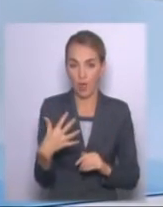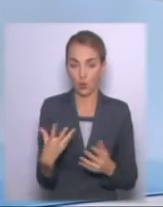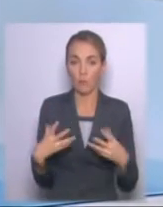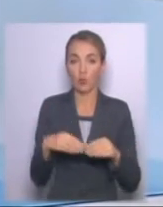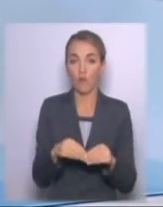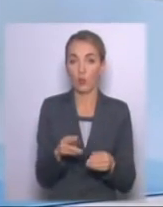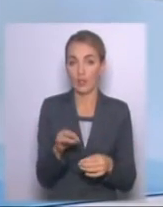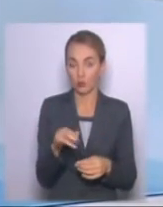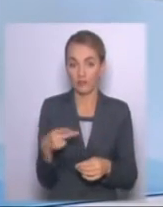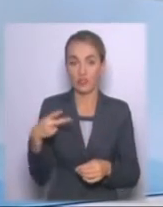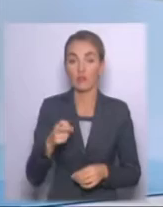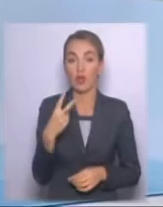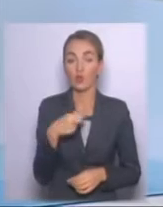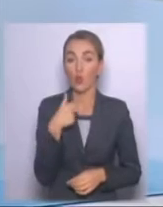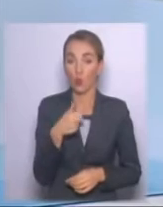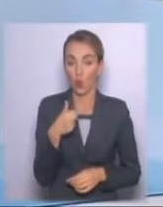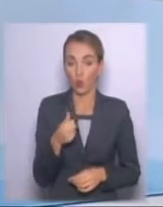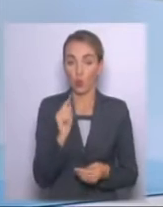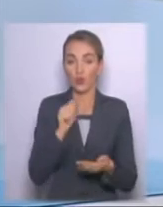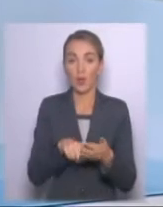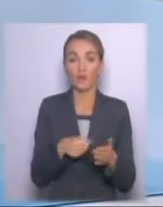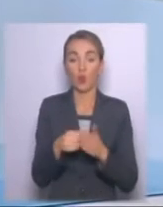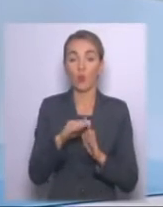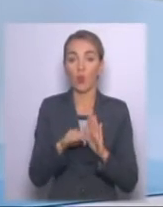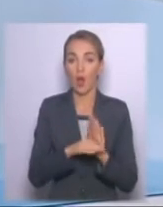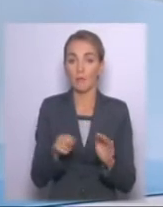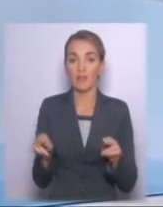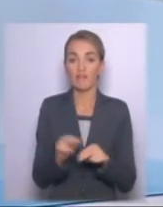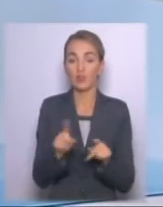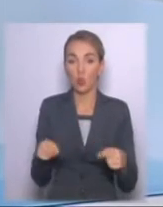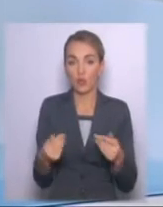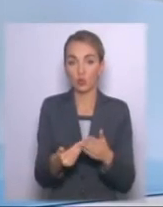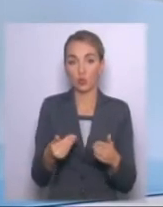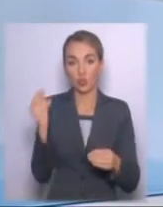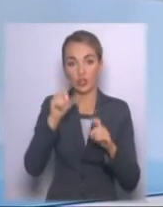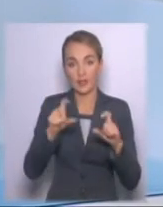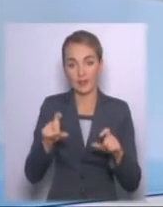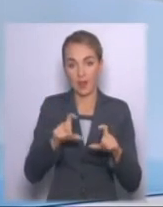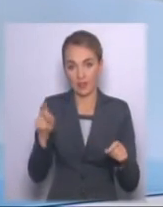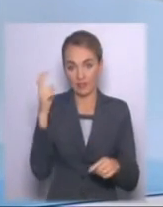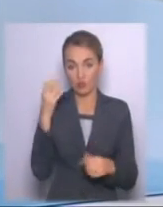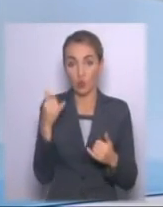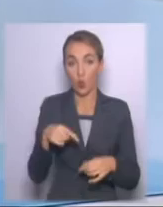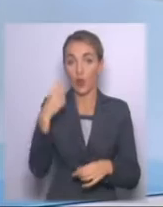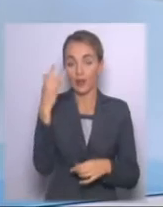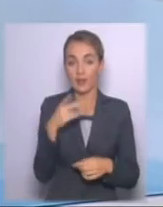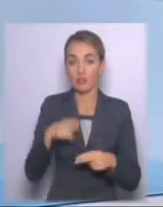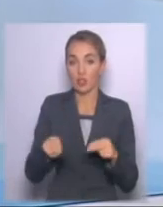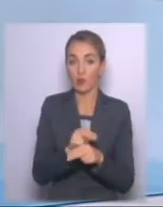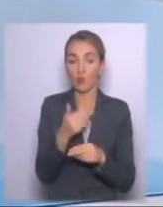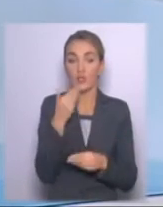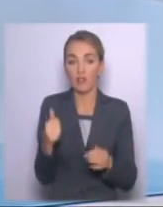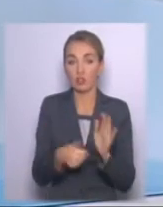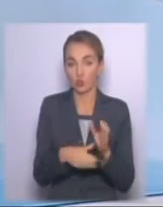комбінованого типу. 2012 року він потрапив до програми відновлення дошкільних закладів Києва. Цього літа завершили ремонт останніх 6